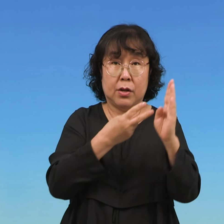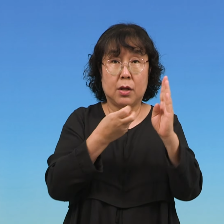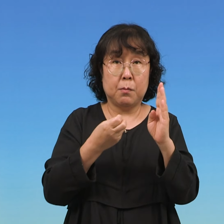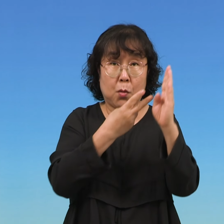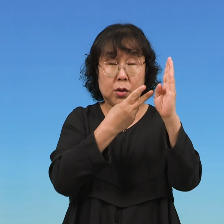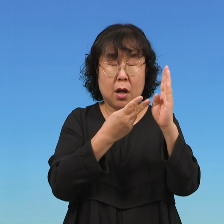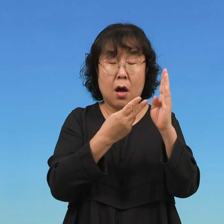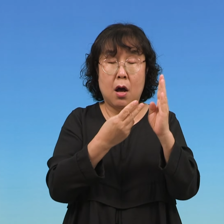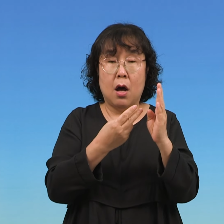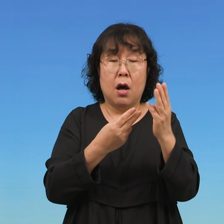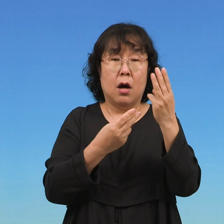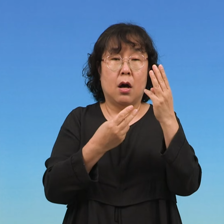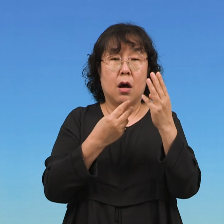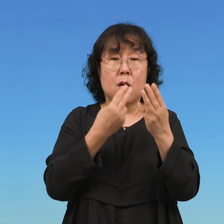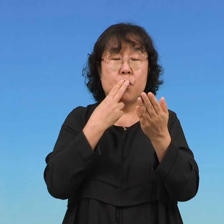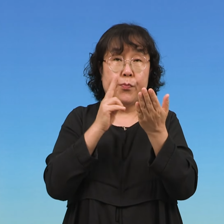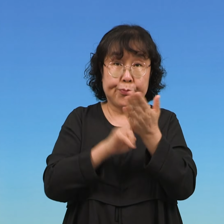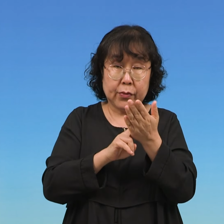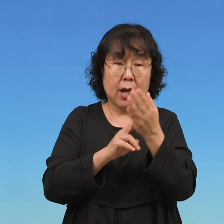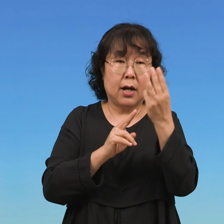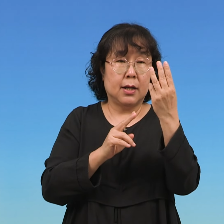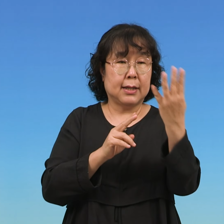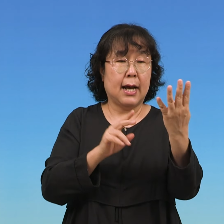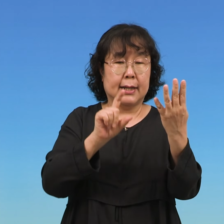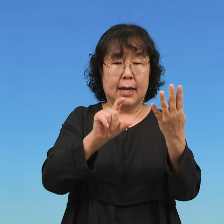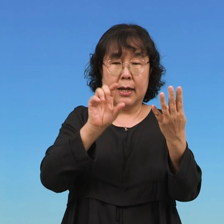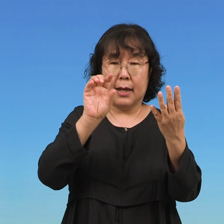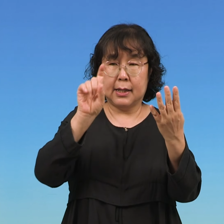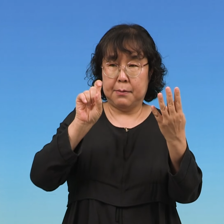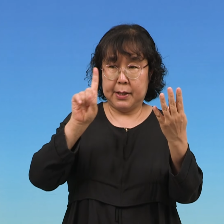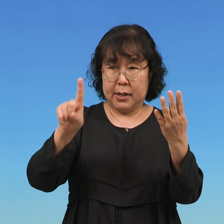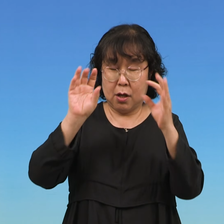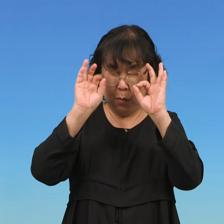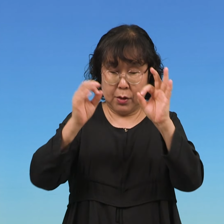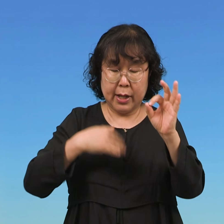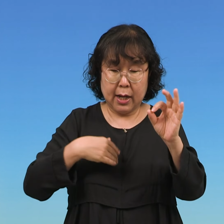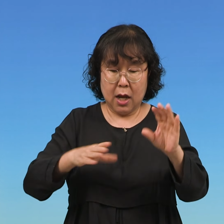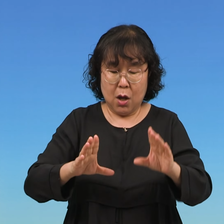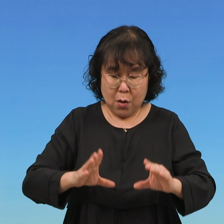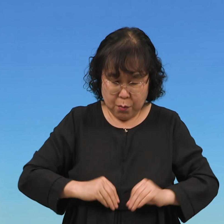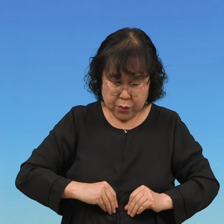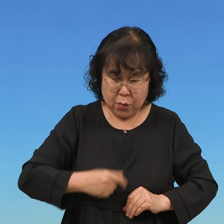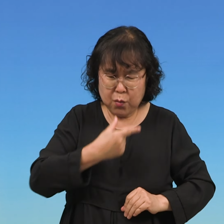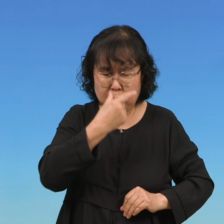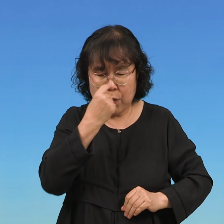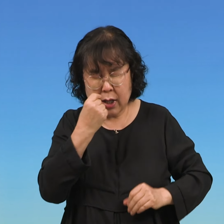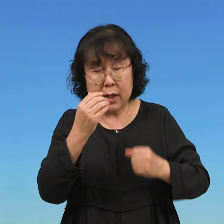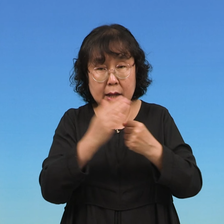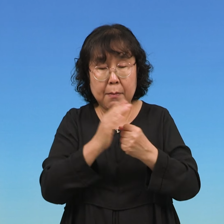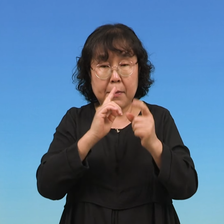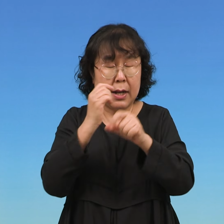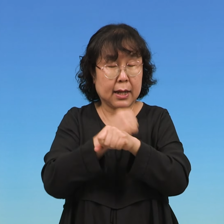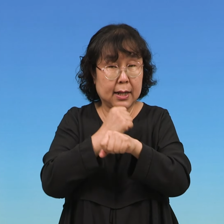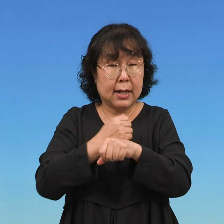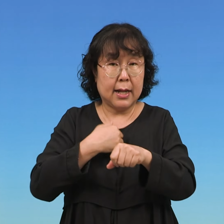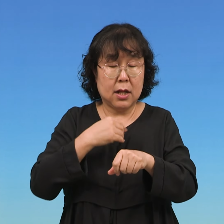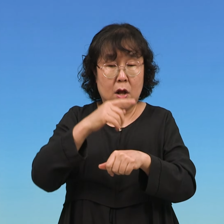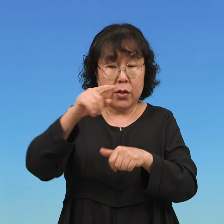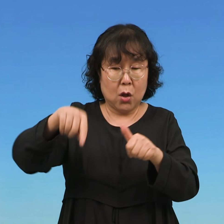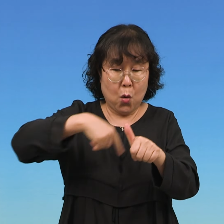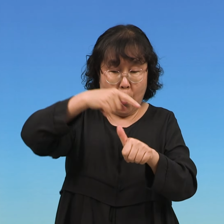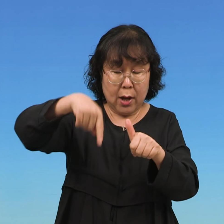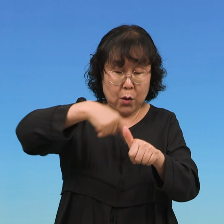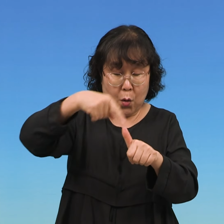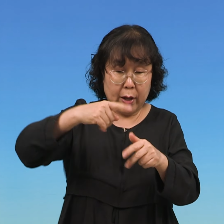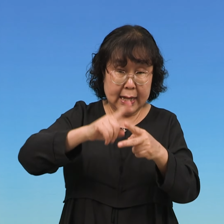중요한 포인트 하나를 우리가 알려주는데요 4장 11절입니다 내가 궁핍함으로 말하는 것이 아니니라 어떠한